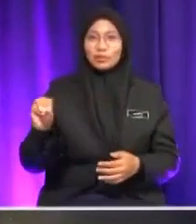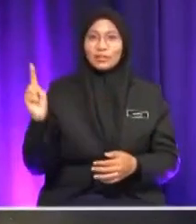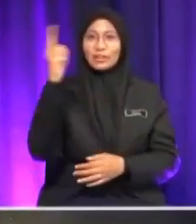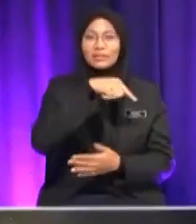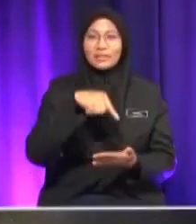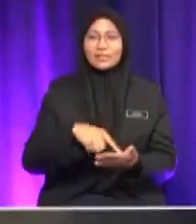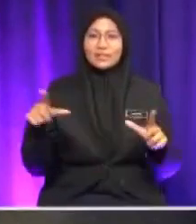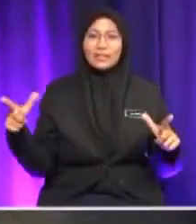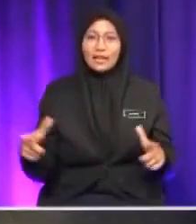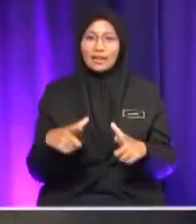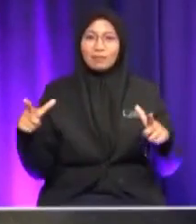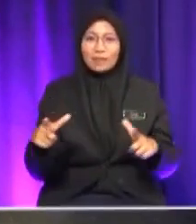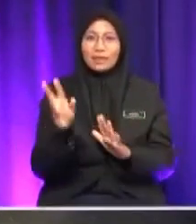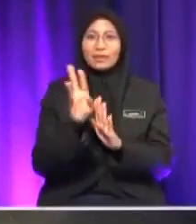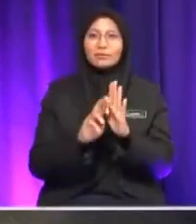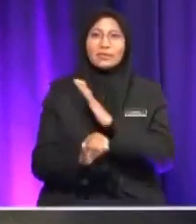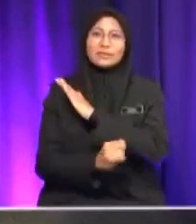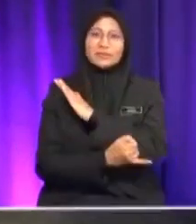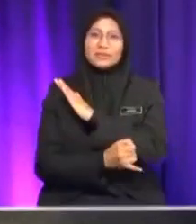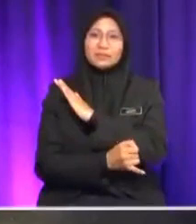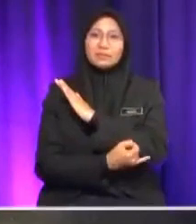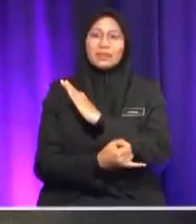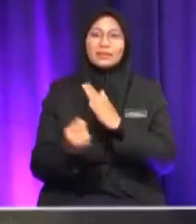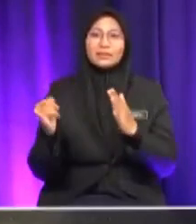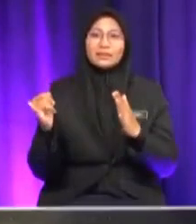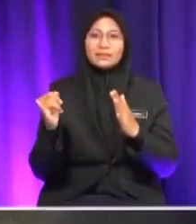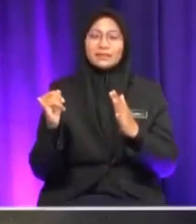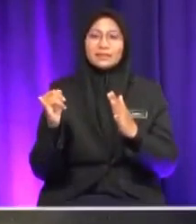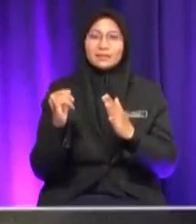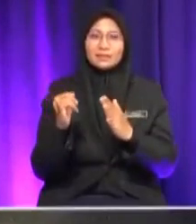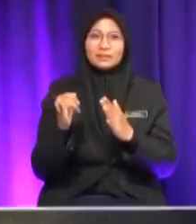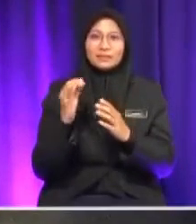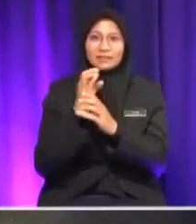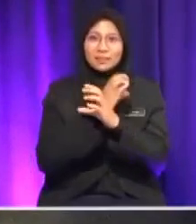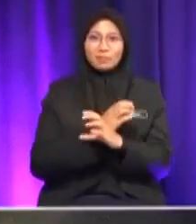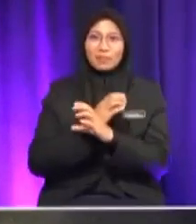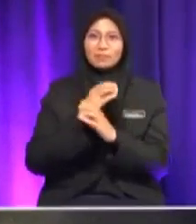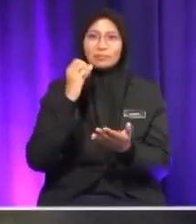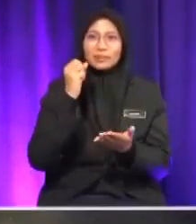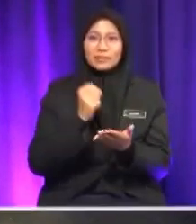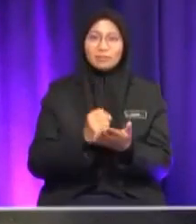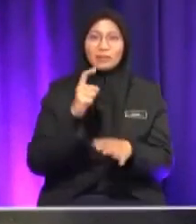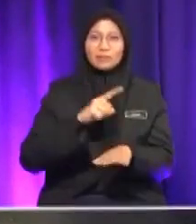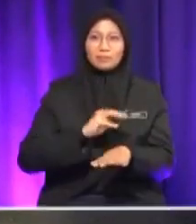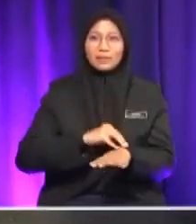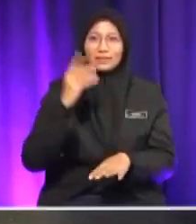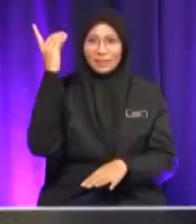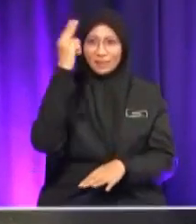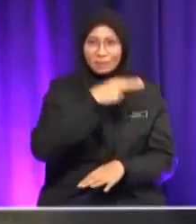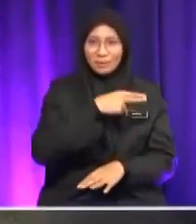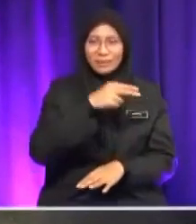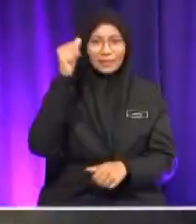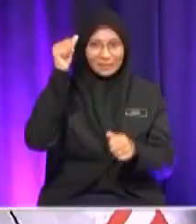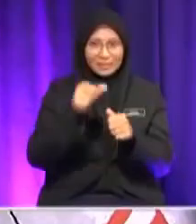ini, amalan berjimat cermat menjamin masa hadapan. Ingat, jadilah pengguna yang bijak dan amalkan perbelanjaan yang